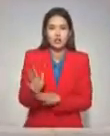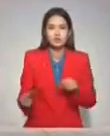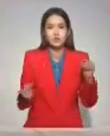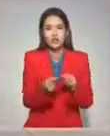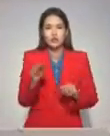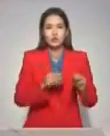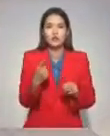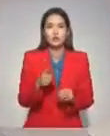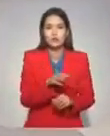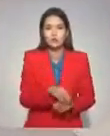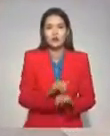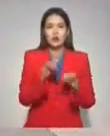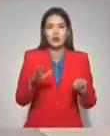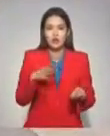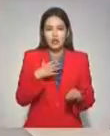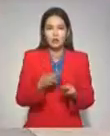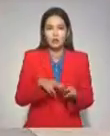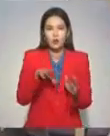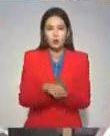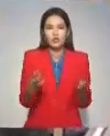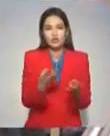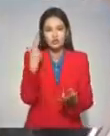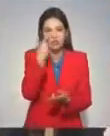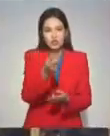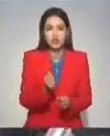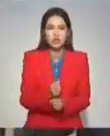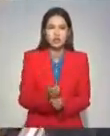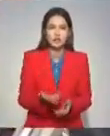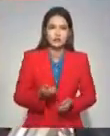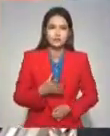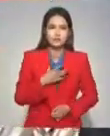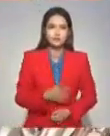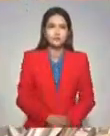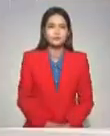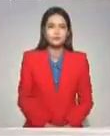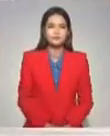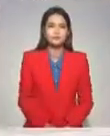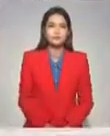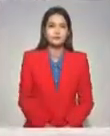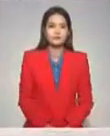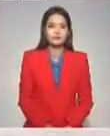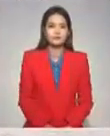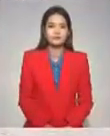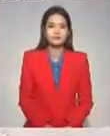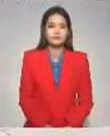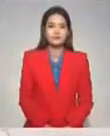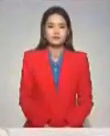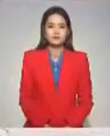келмейтін бір өнім анықталды. Ол бойынша тиісті шаралар қабылданған. Мөлдір Жақан, Игорь Волох, Қанат Кигізбаев, Астана Таймс, Алматы.